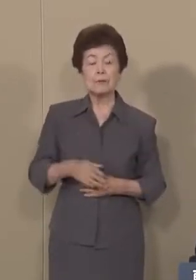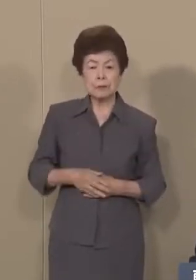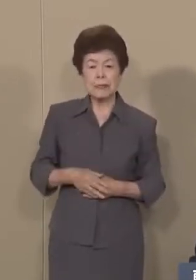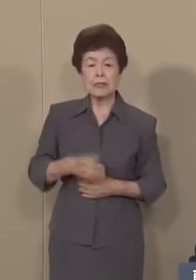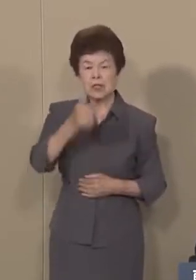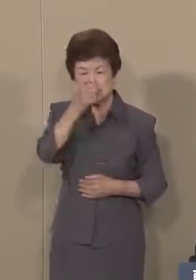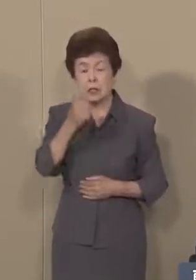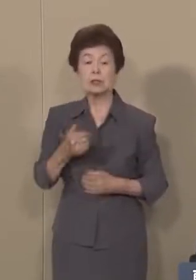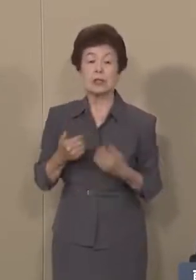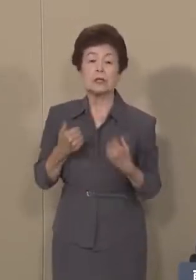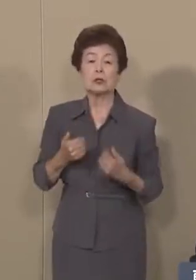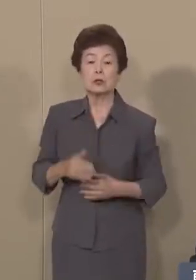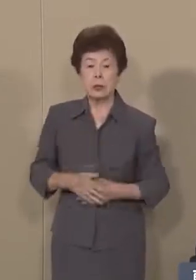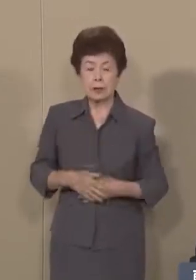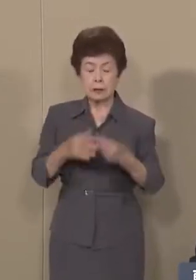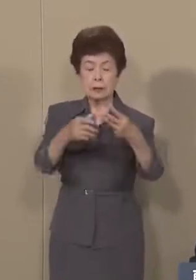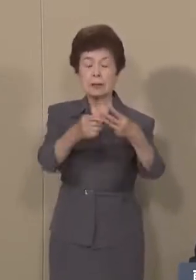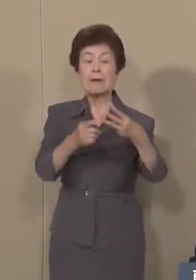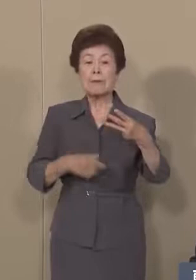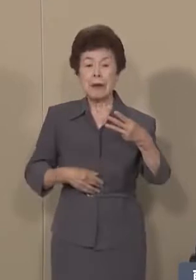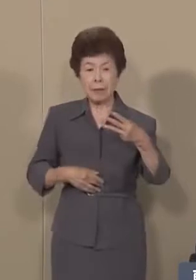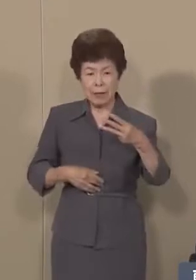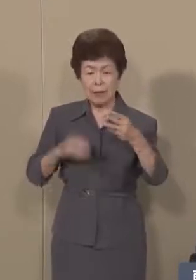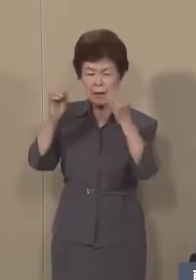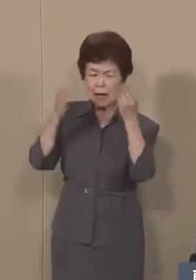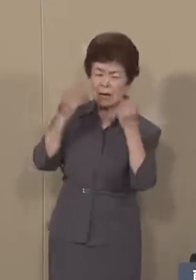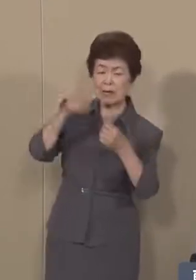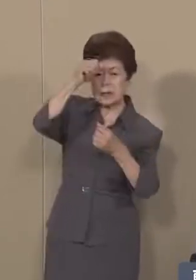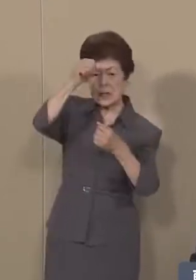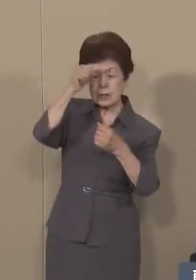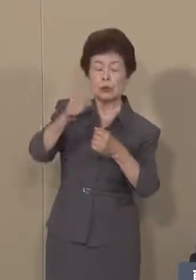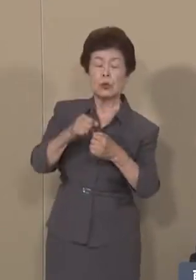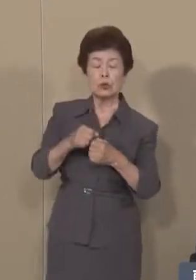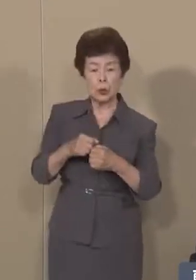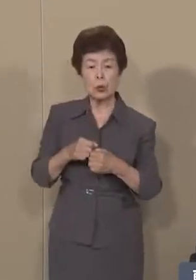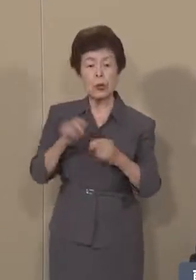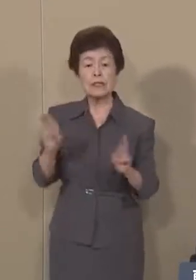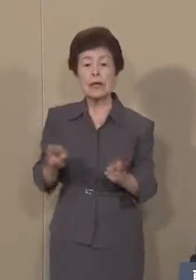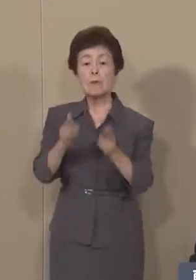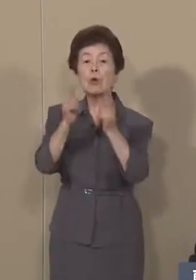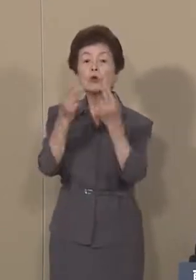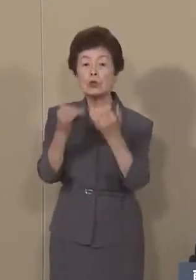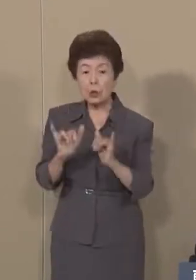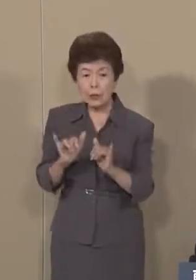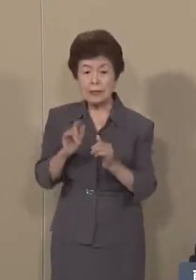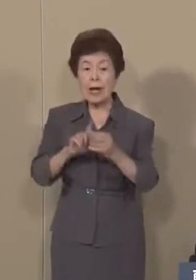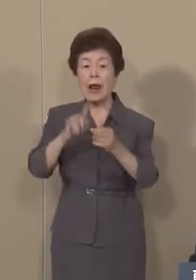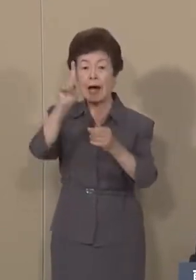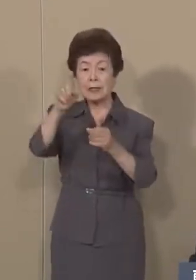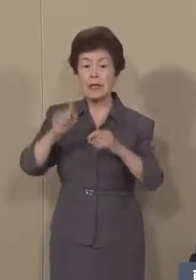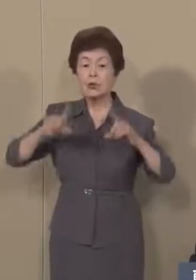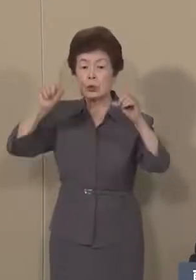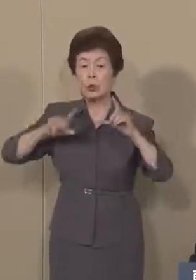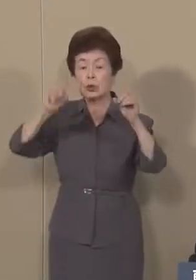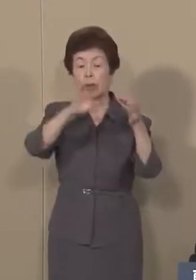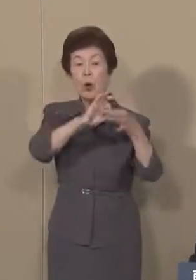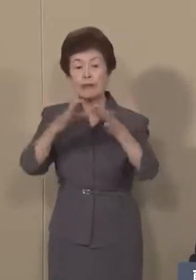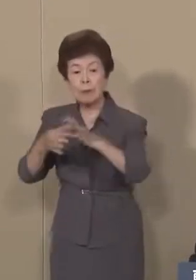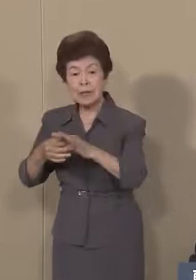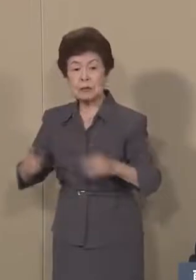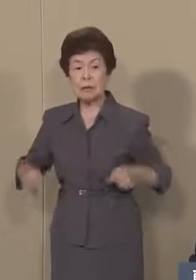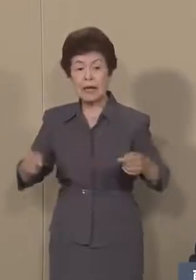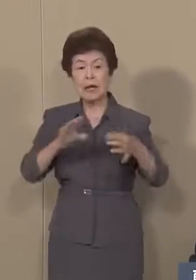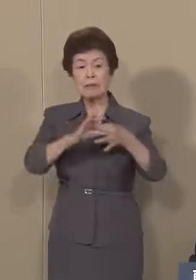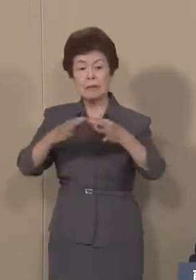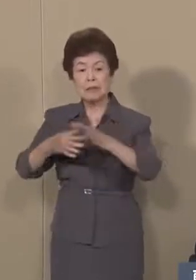ます第3話感染症対策の専門家が来年の東京オリンピックパラリンピックの開催が